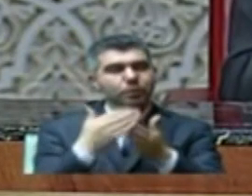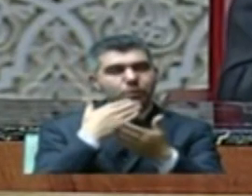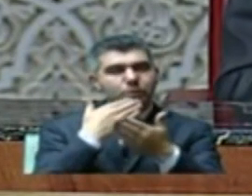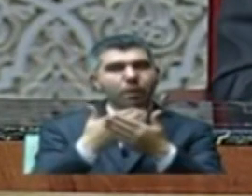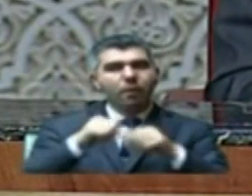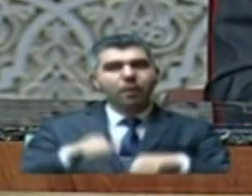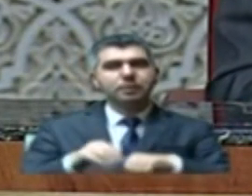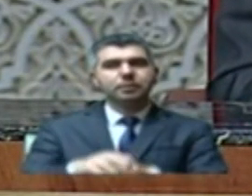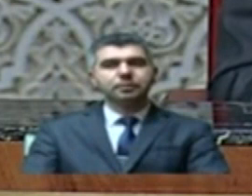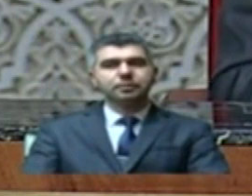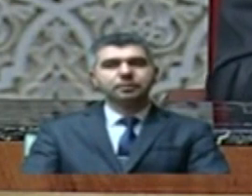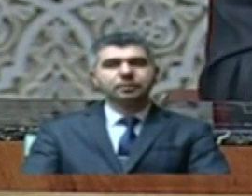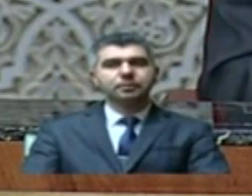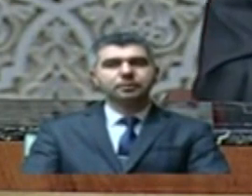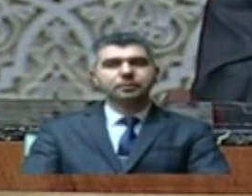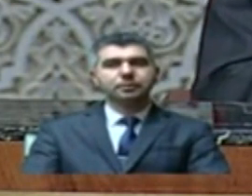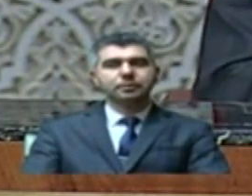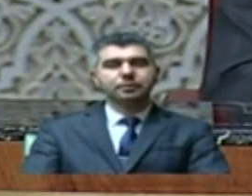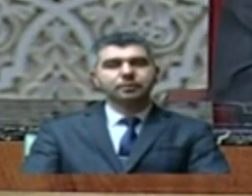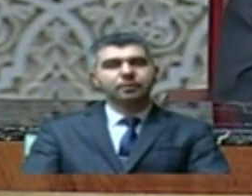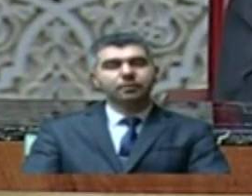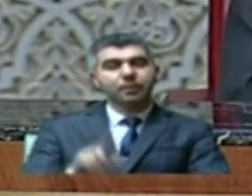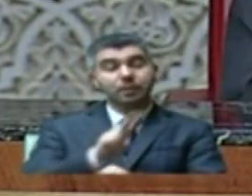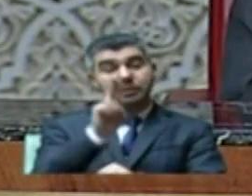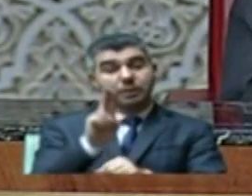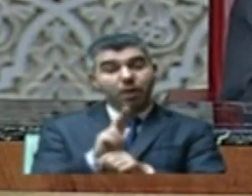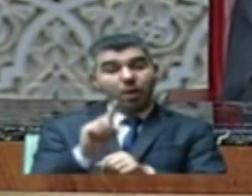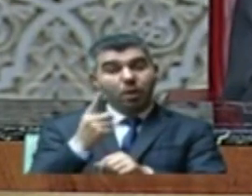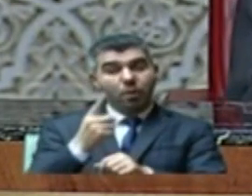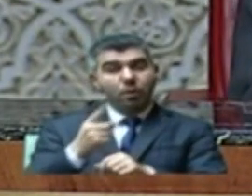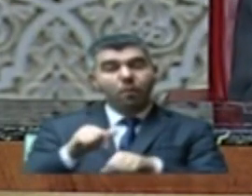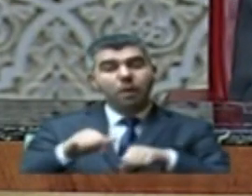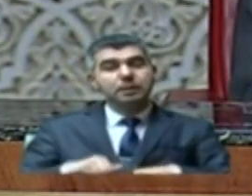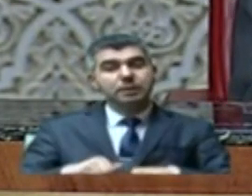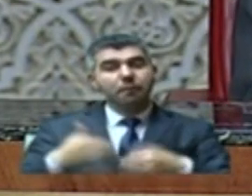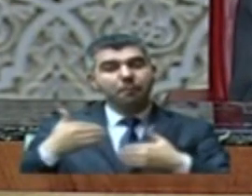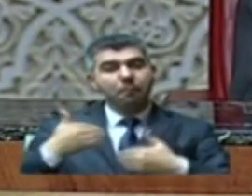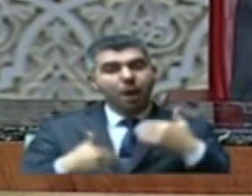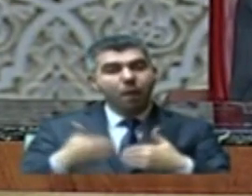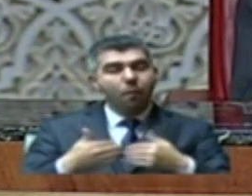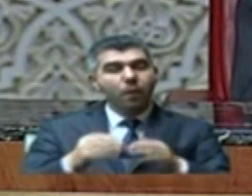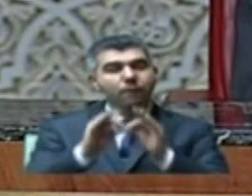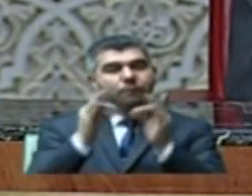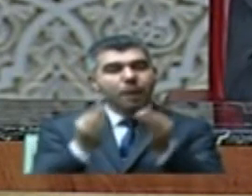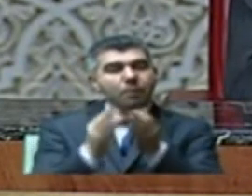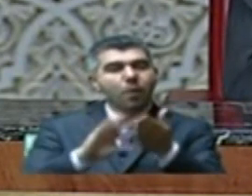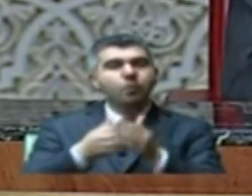على مساهمتها في هذه الجلسة، وننتقل للسؤال الأول الموجه لقطاع الأسرة والتضامن والمساواة والتنمية